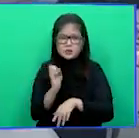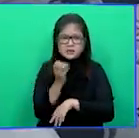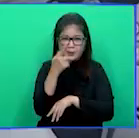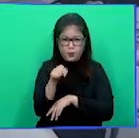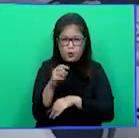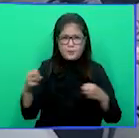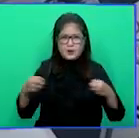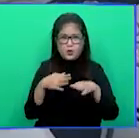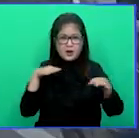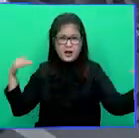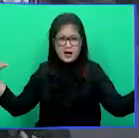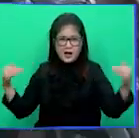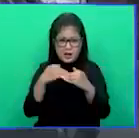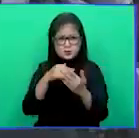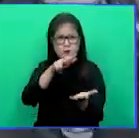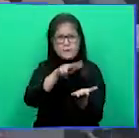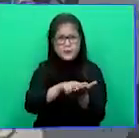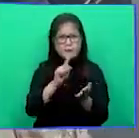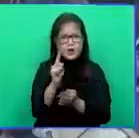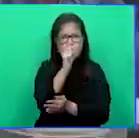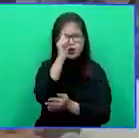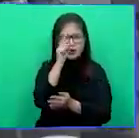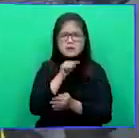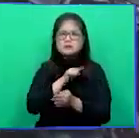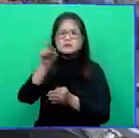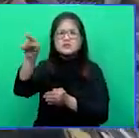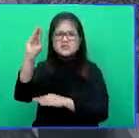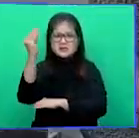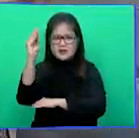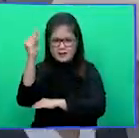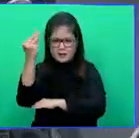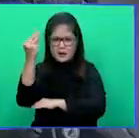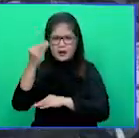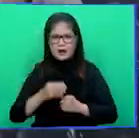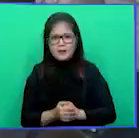arus dan memperlakukan skala prioritas kendaraan mengarah ke Jakarta